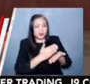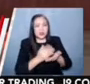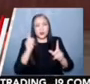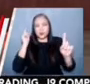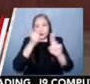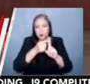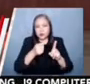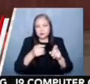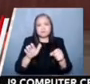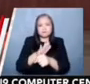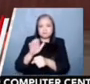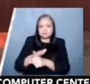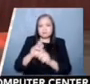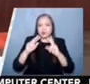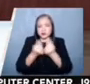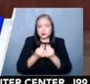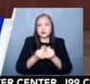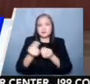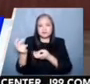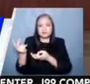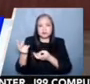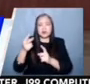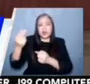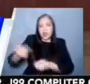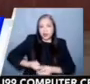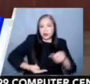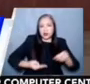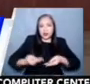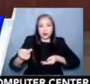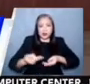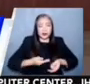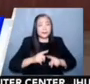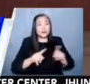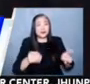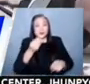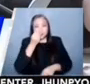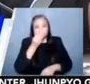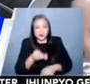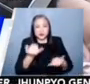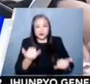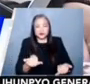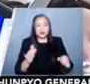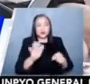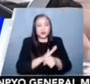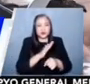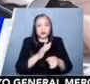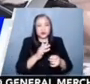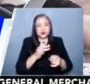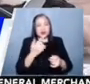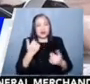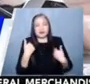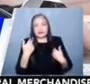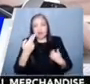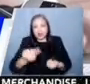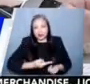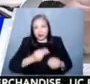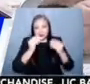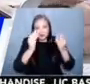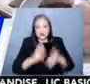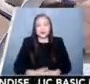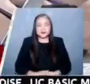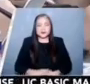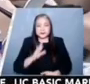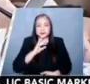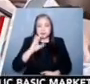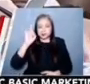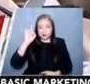Agosto pero kakaunti pa lang ang napunuan na sa ngayon as early as November of 2023